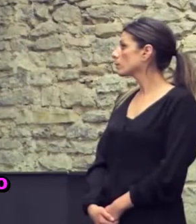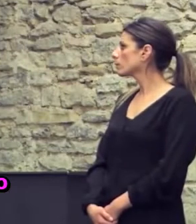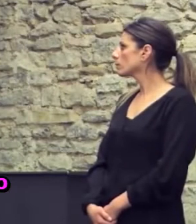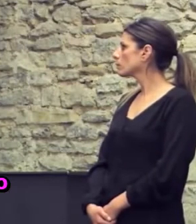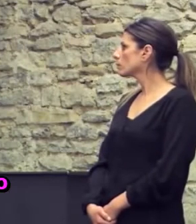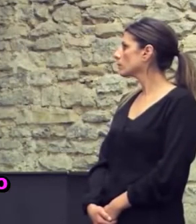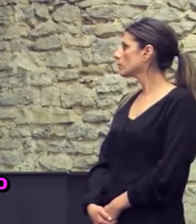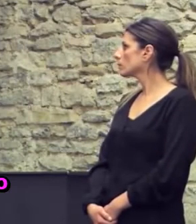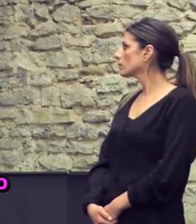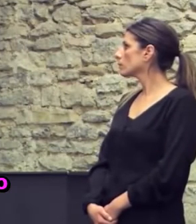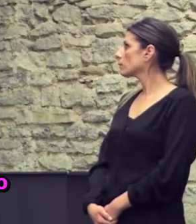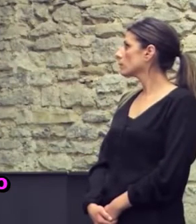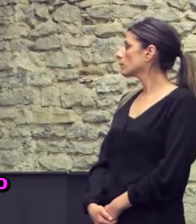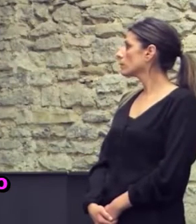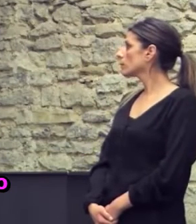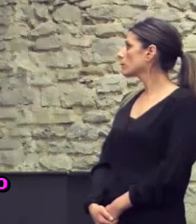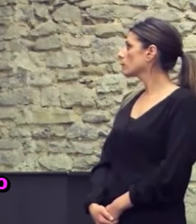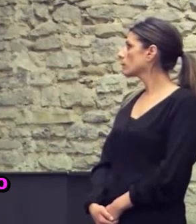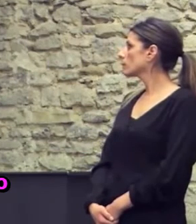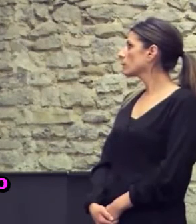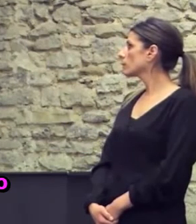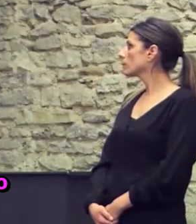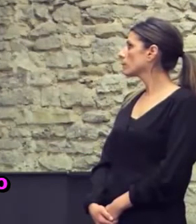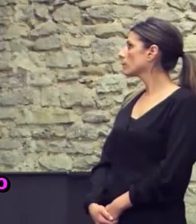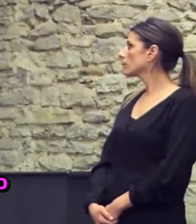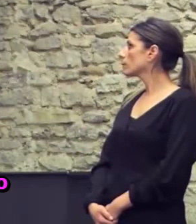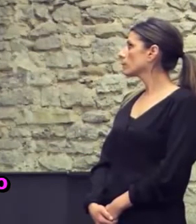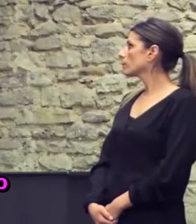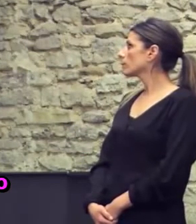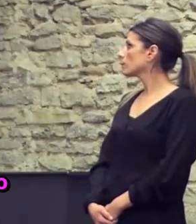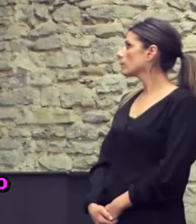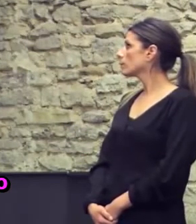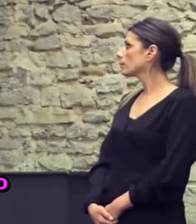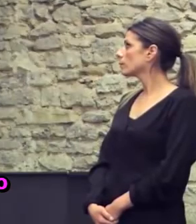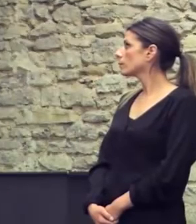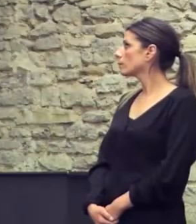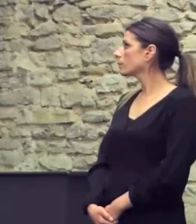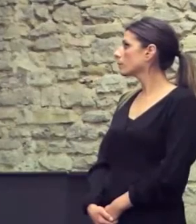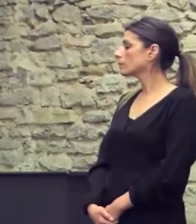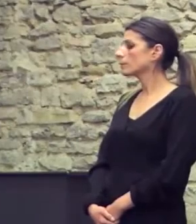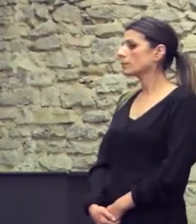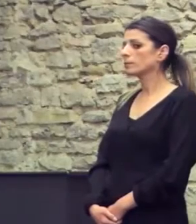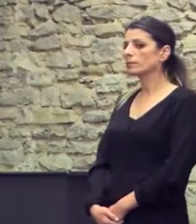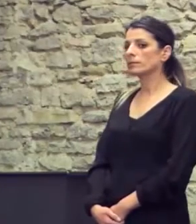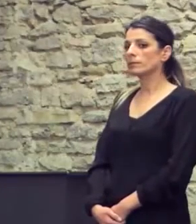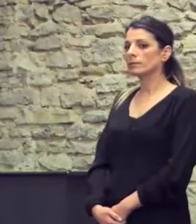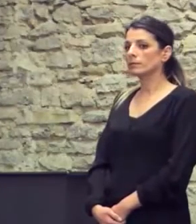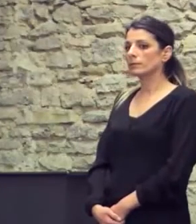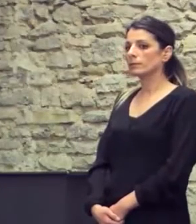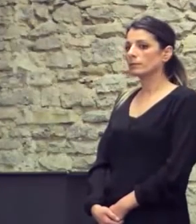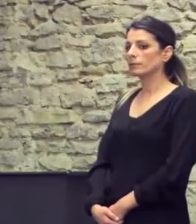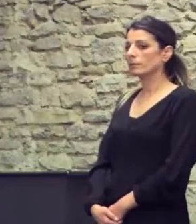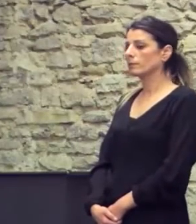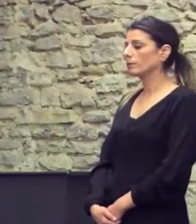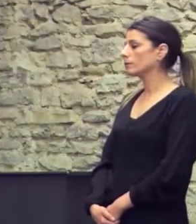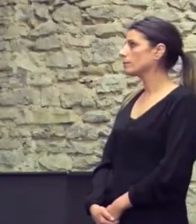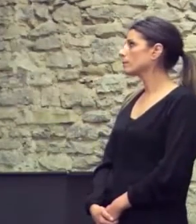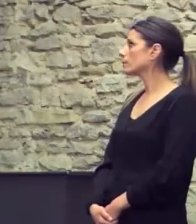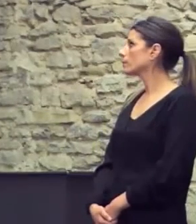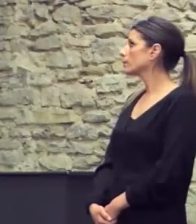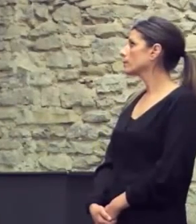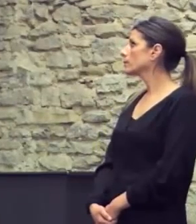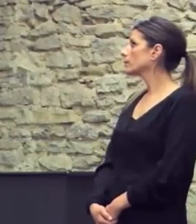Je me suis rendu compte très très vite que j'allais être enfermée pendant des années. Alors c'était une douleur sourde,